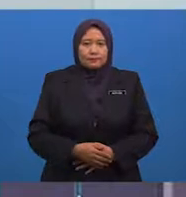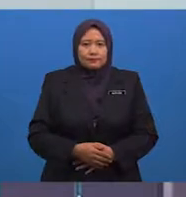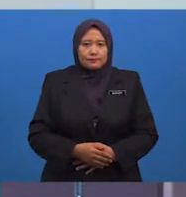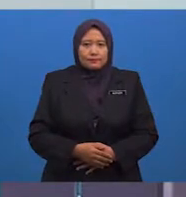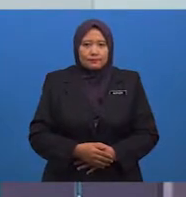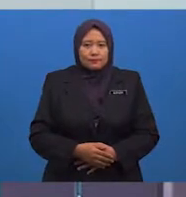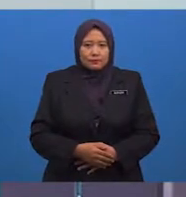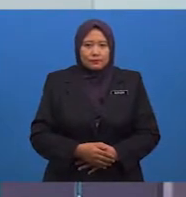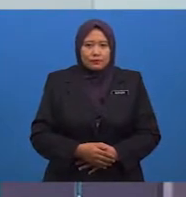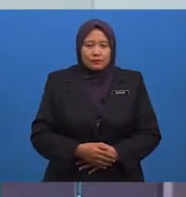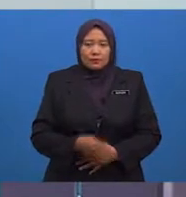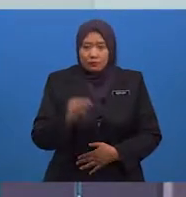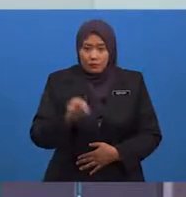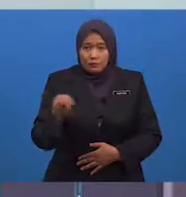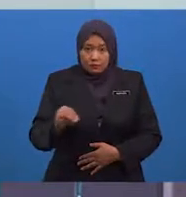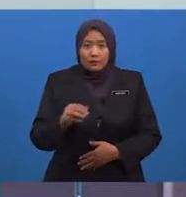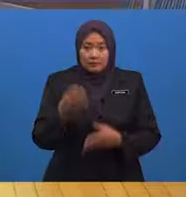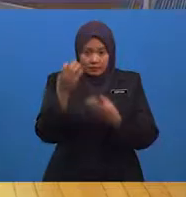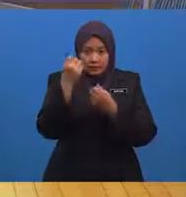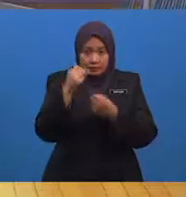Adakah anda sudah bersedia?